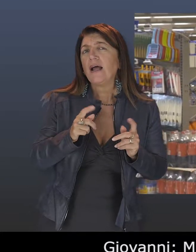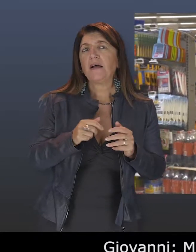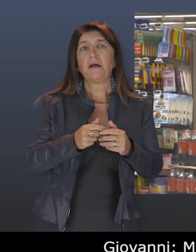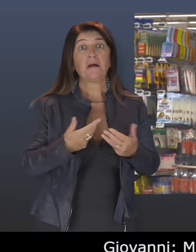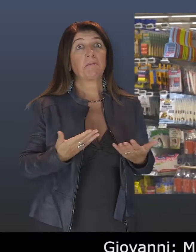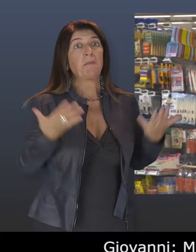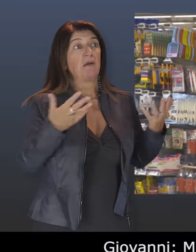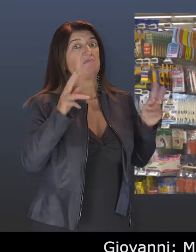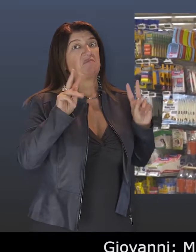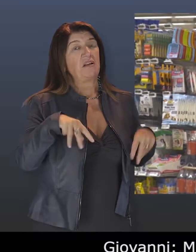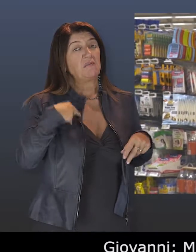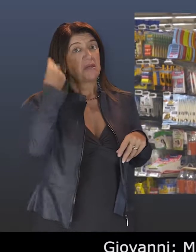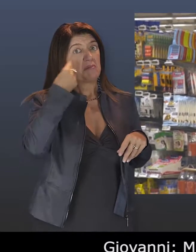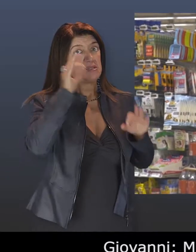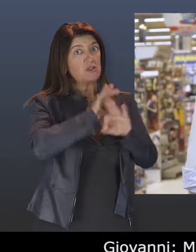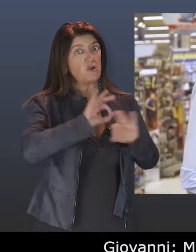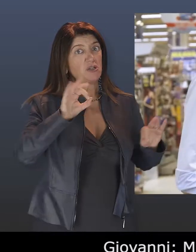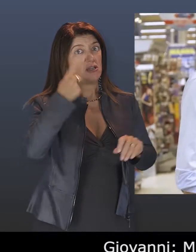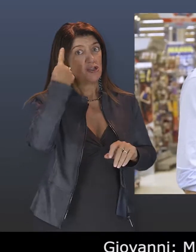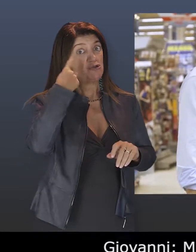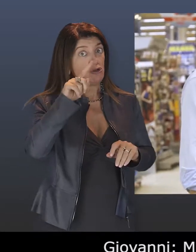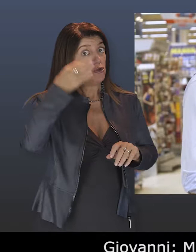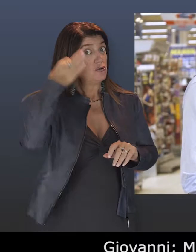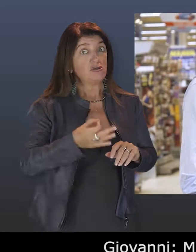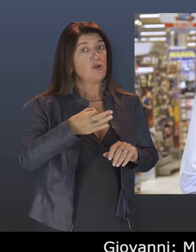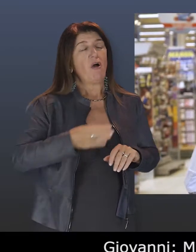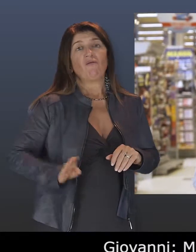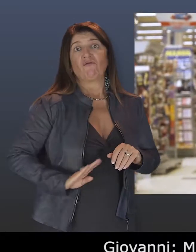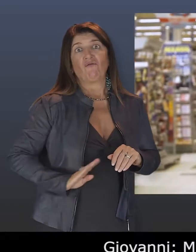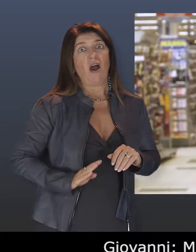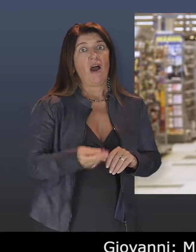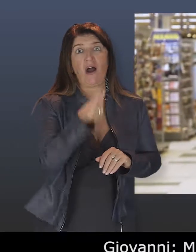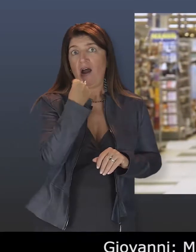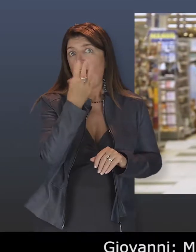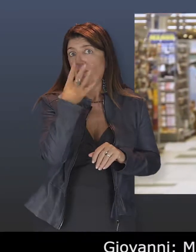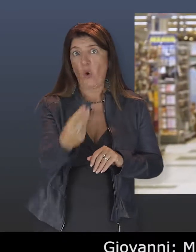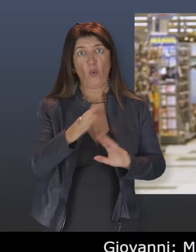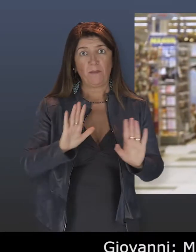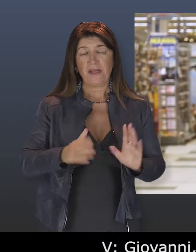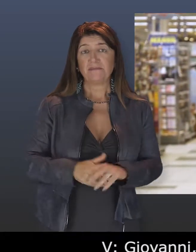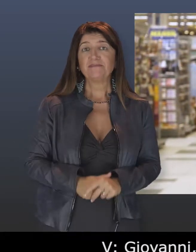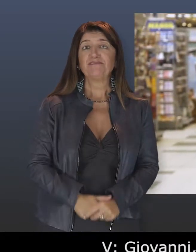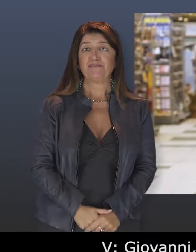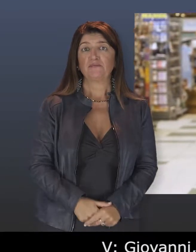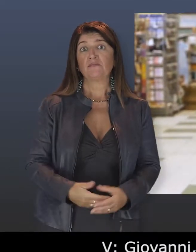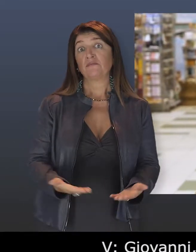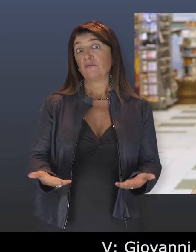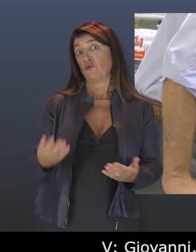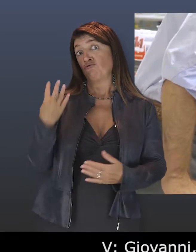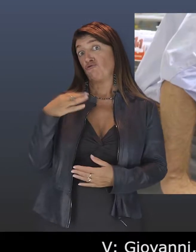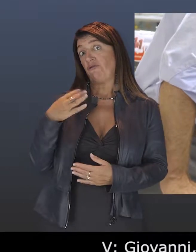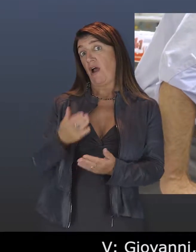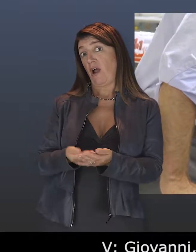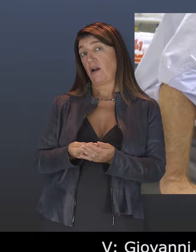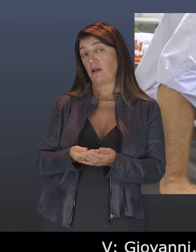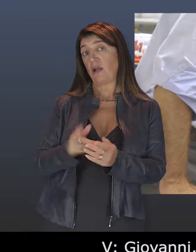onestamente non ci ho pensato. So solo che ho una fame da lupi. Giovanni prende una pizza surgelata. Giovanni, anche